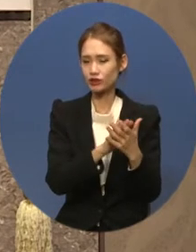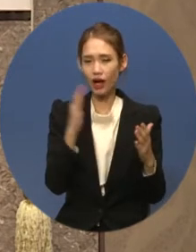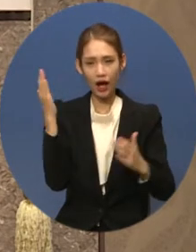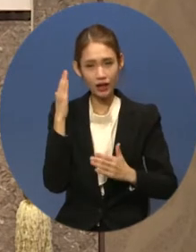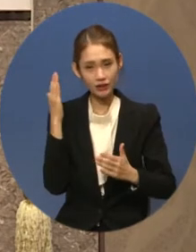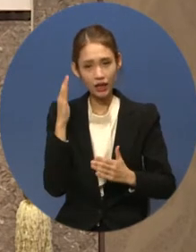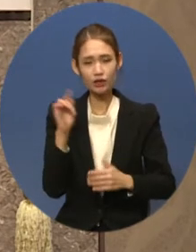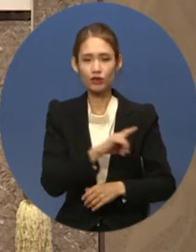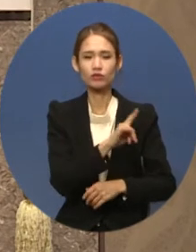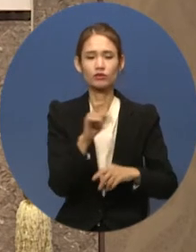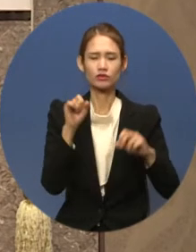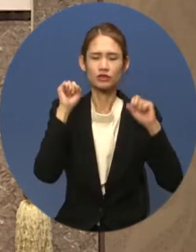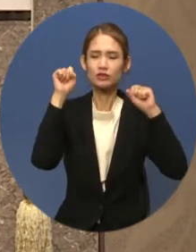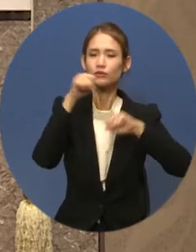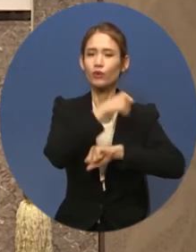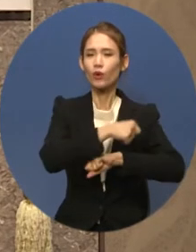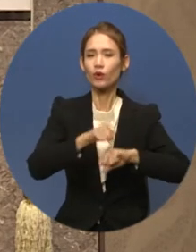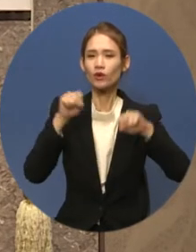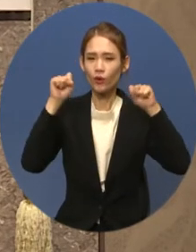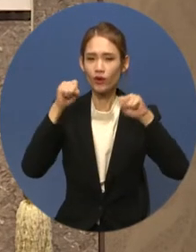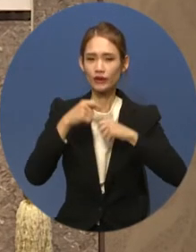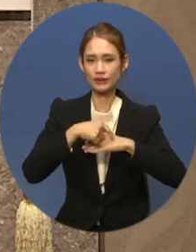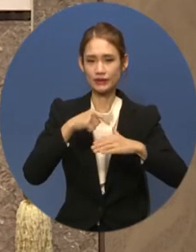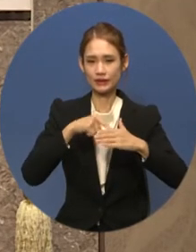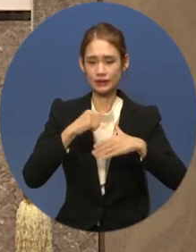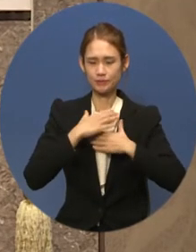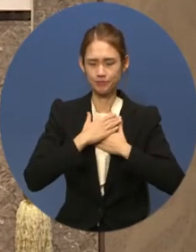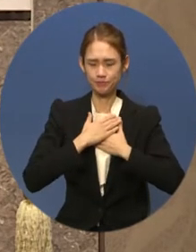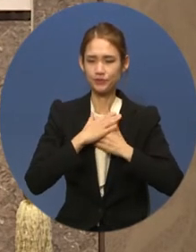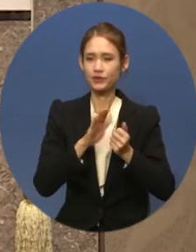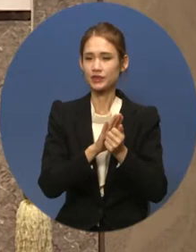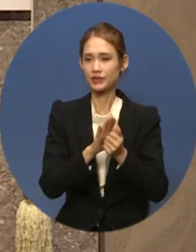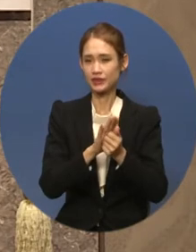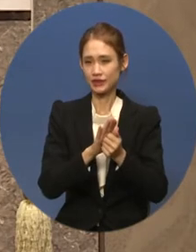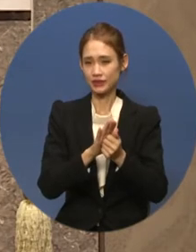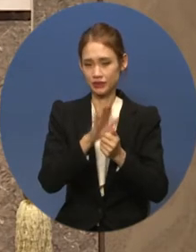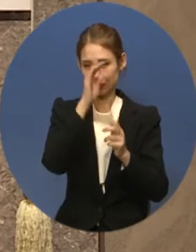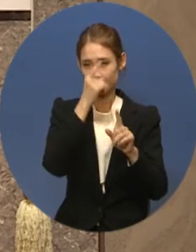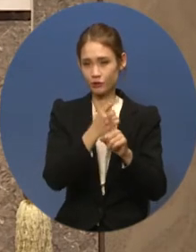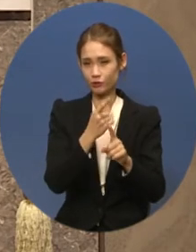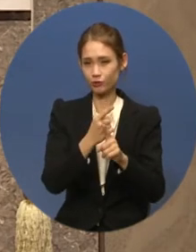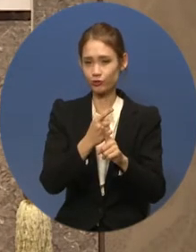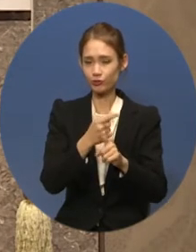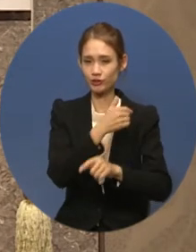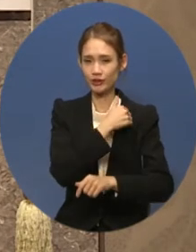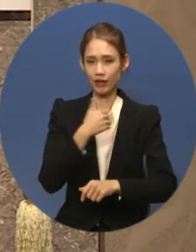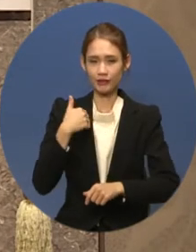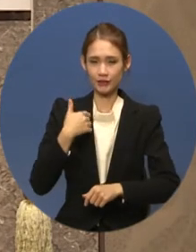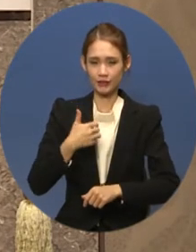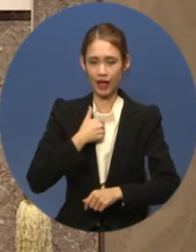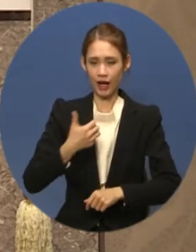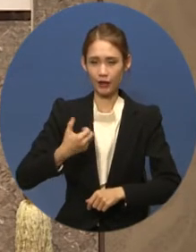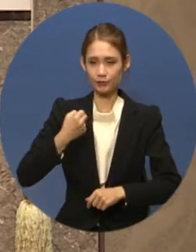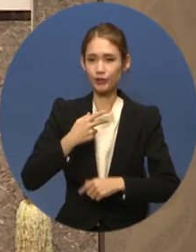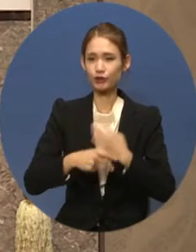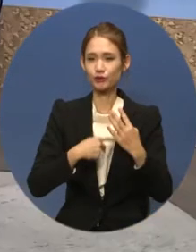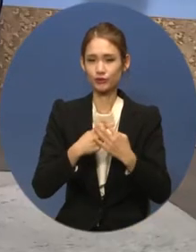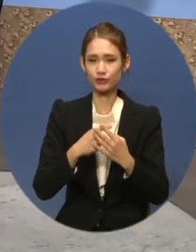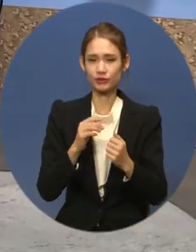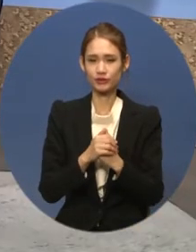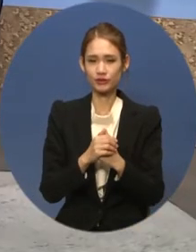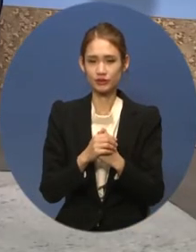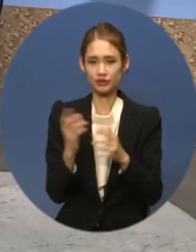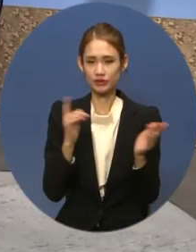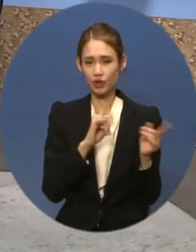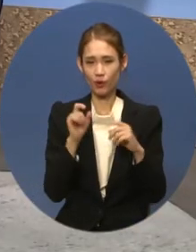스포츠 활동을 통해서 심리적인 치유를 하고 자신감을 가질 수 있는 그런 로 램 들도 적극적으로 운영을 하고 있습니다 4 아까